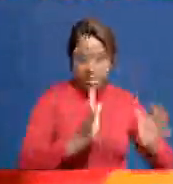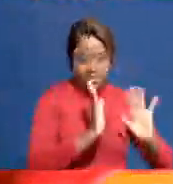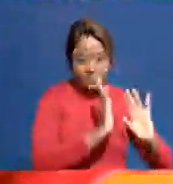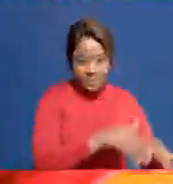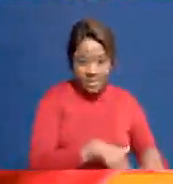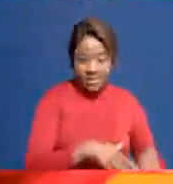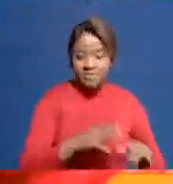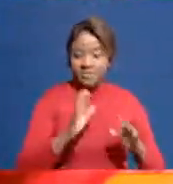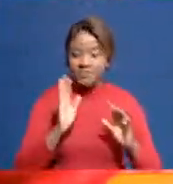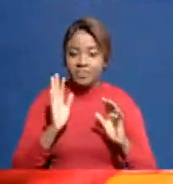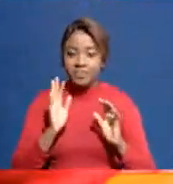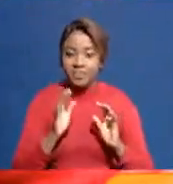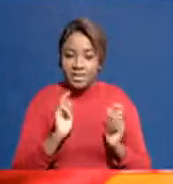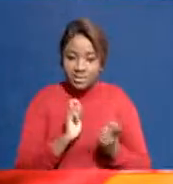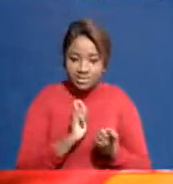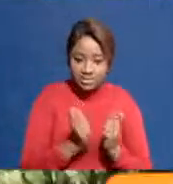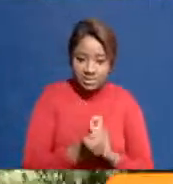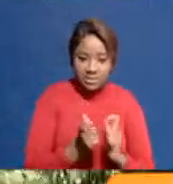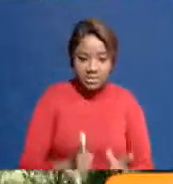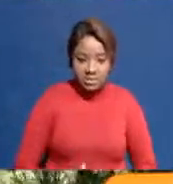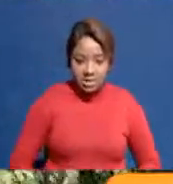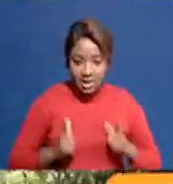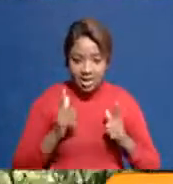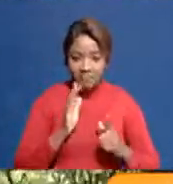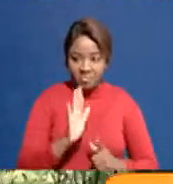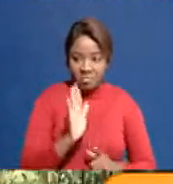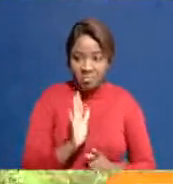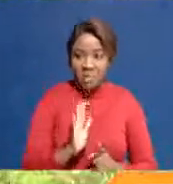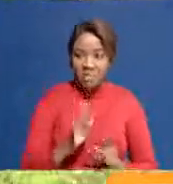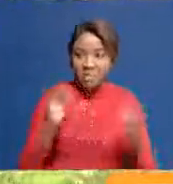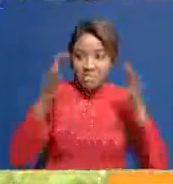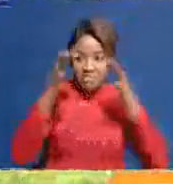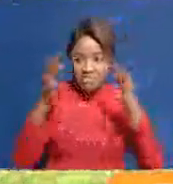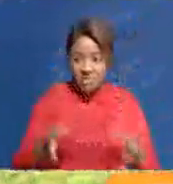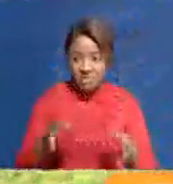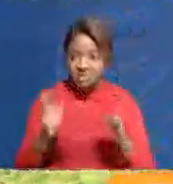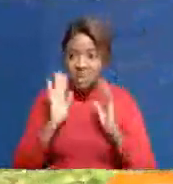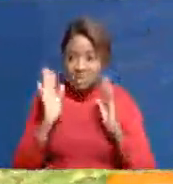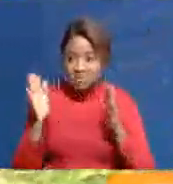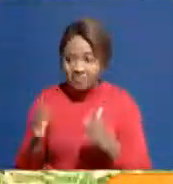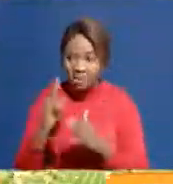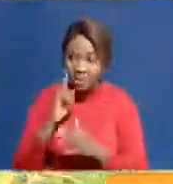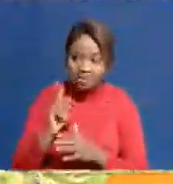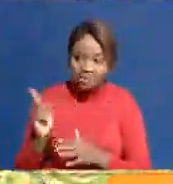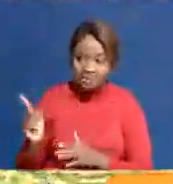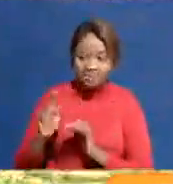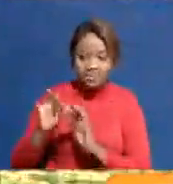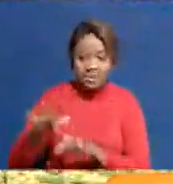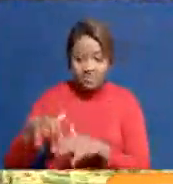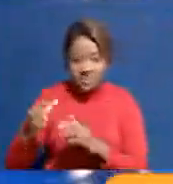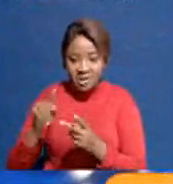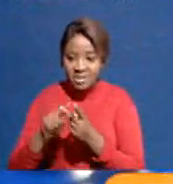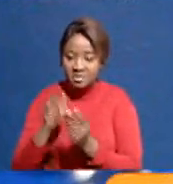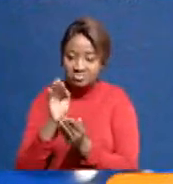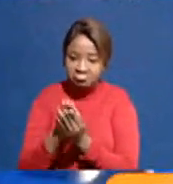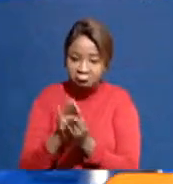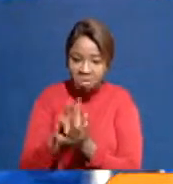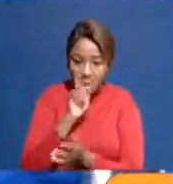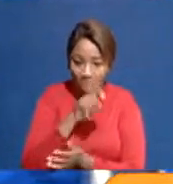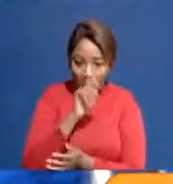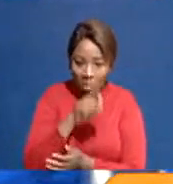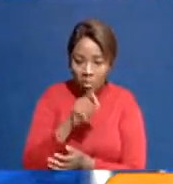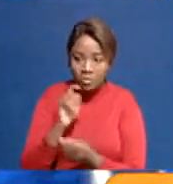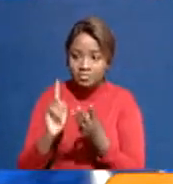akitafuta ushauri na kurekebisha tabia na maadili kabla ya kuzamia miradi tofauti ikiwemo ukulima, ufugaji kuku